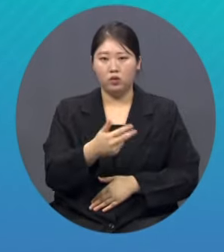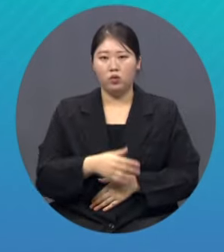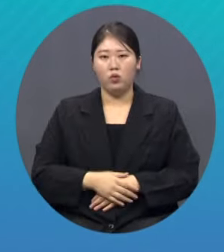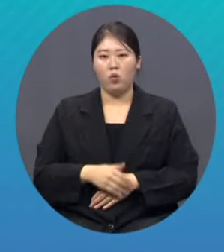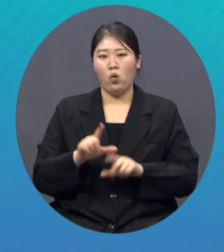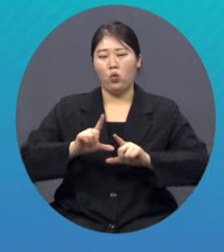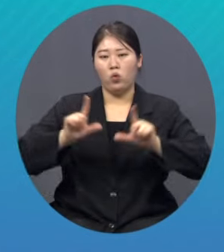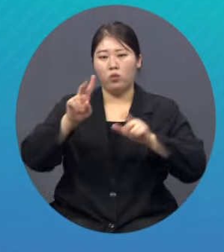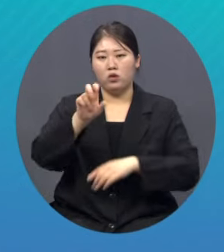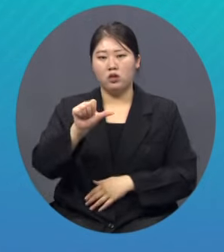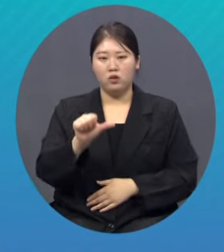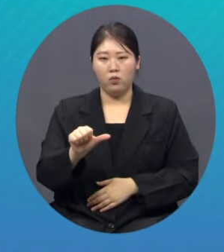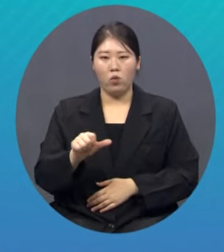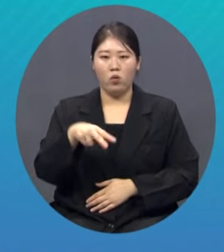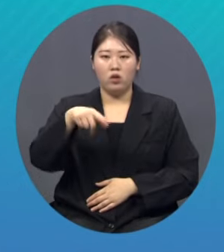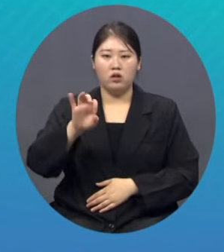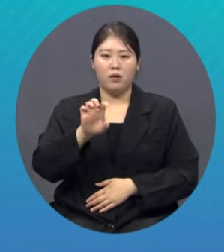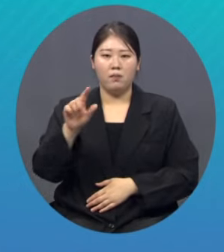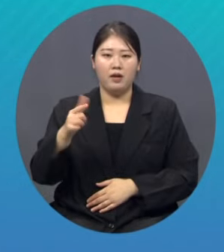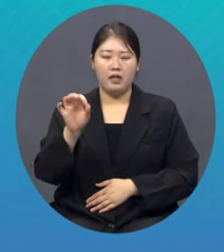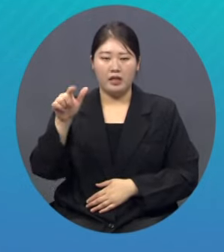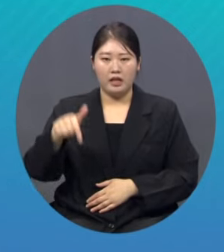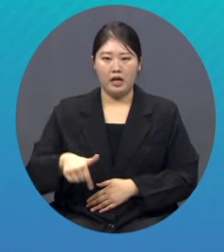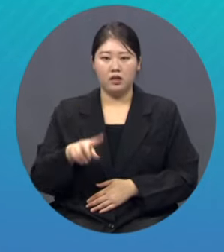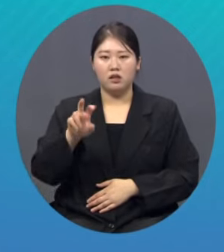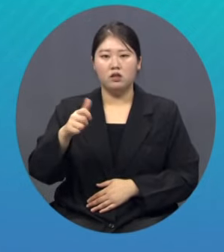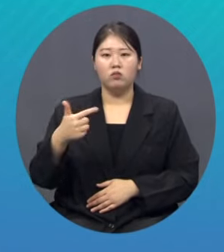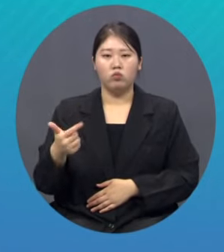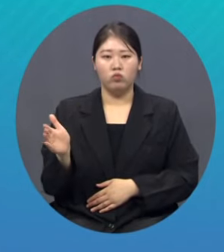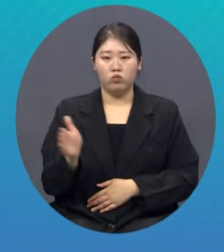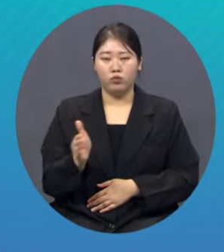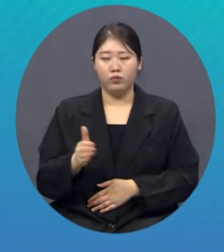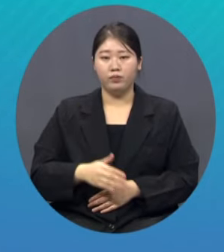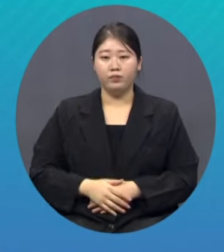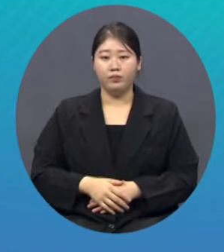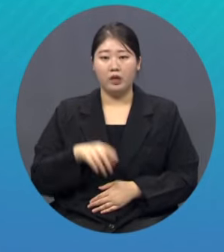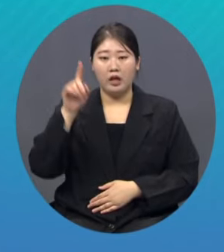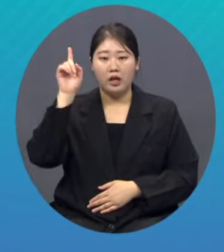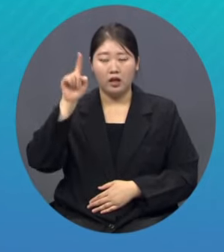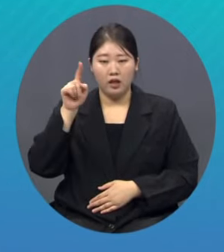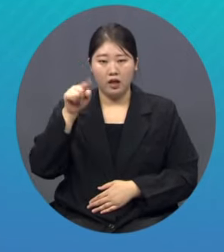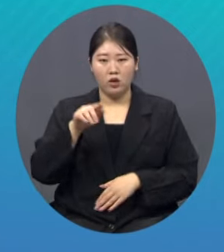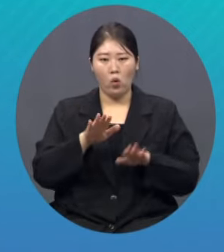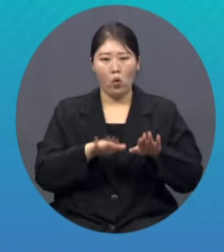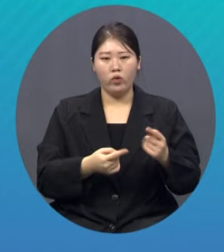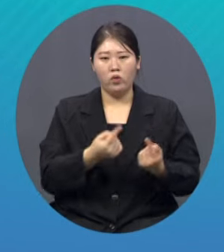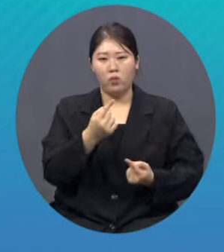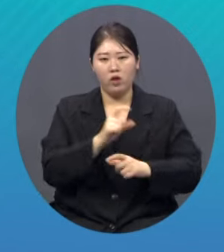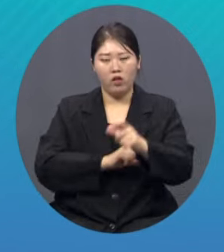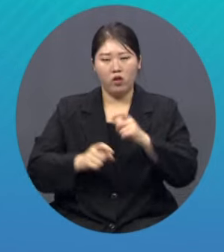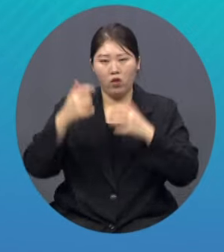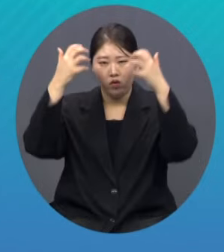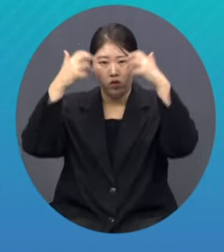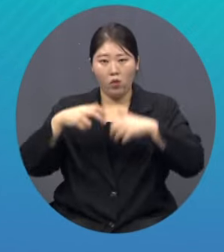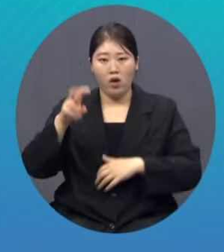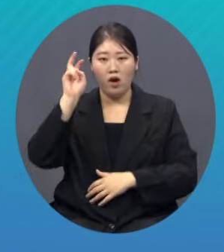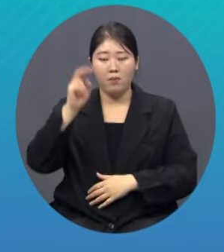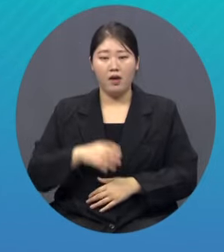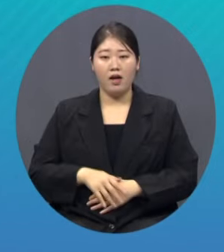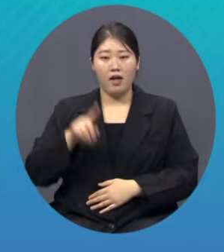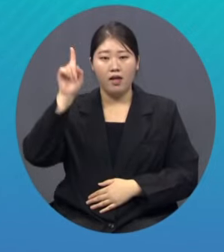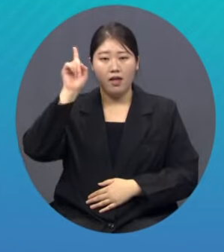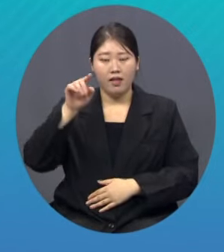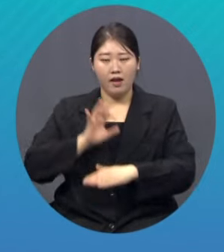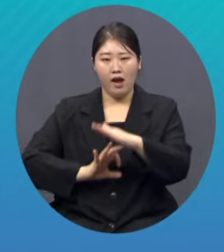25도 한라산 성판 아은 20도 안팎이 예상됩니다 내일은 오늘보다 더 후덥지근 하겠는데요 내일 낮최고